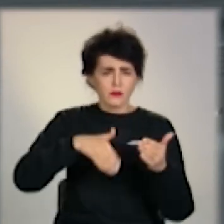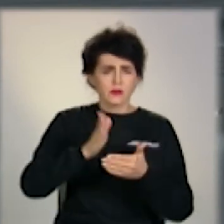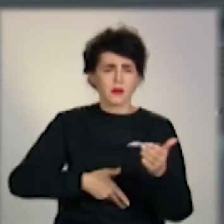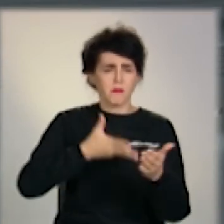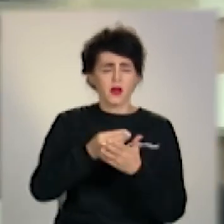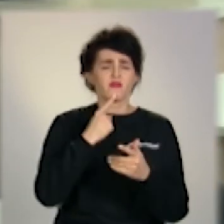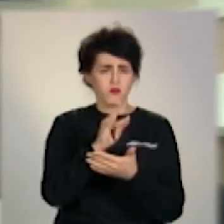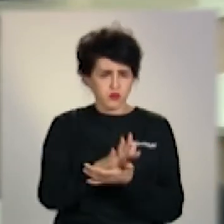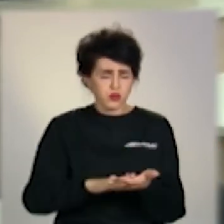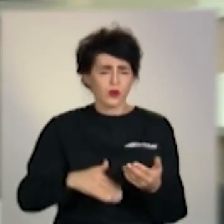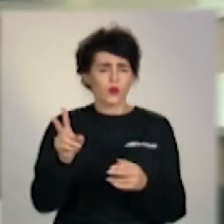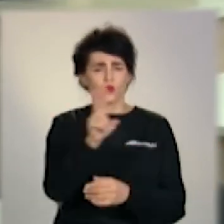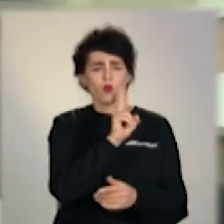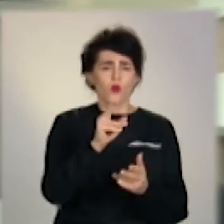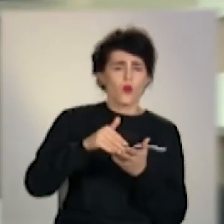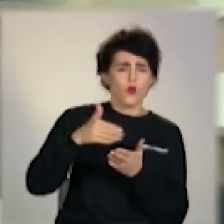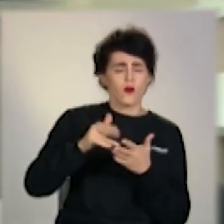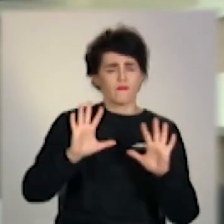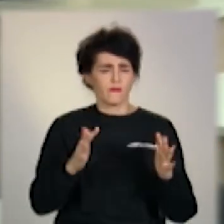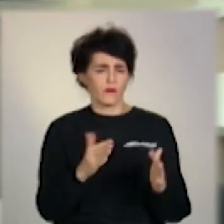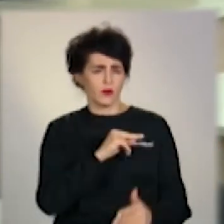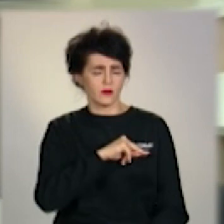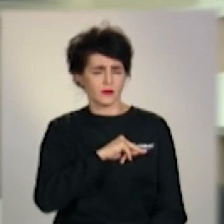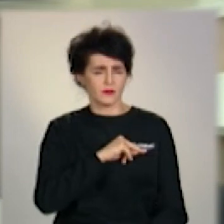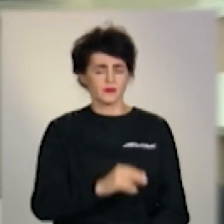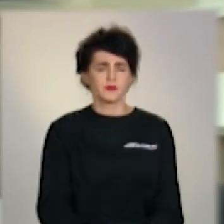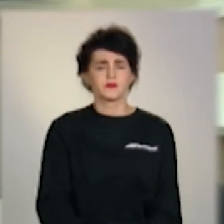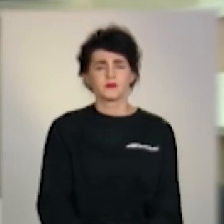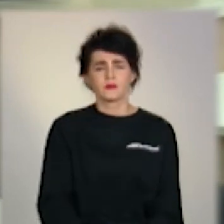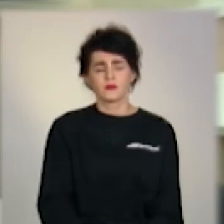відмовляється від актуальних вакансій. Максим Кондратенко, Наталя Шарай, телеканал Донбас.